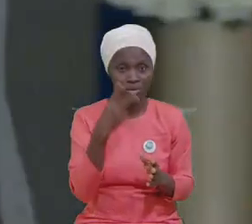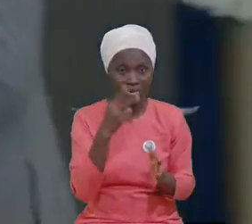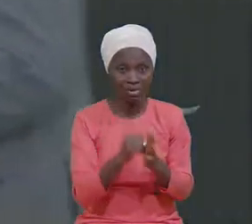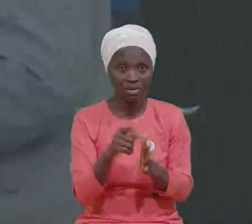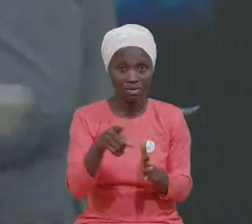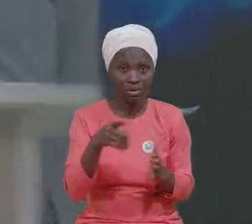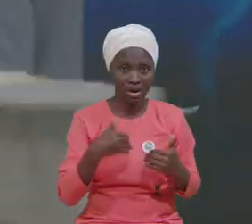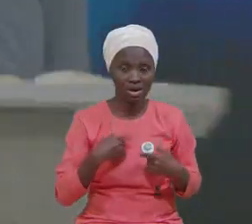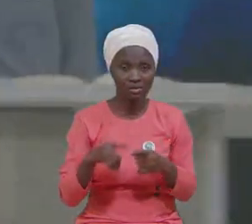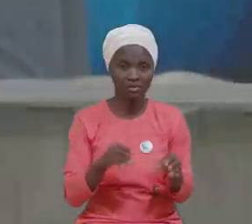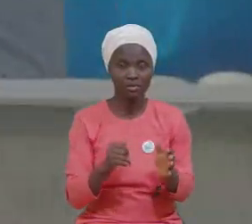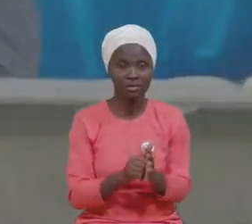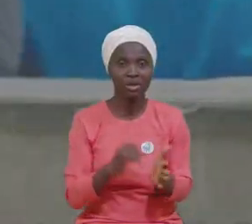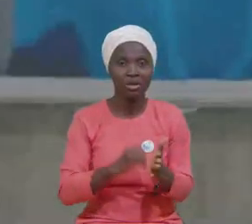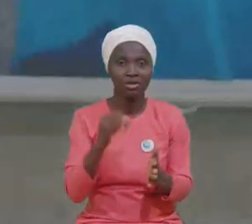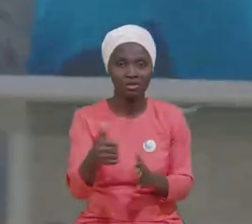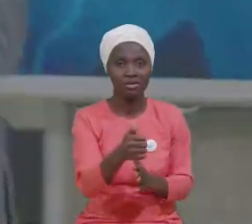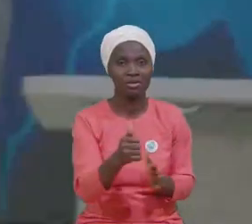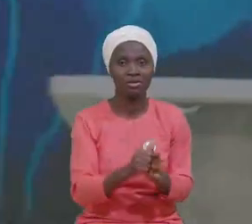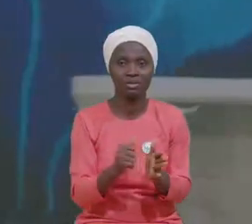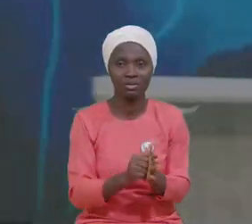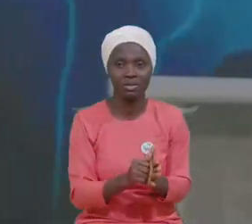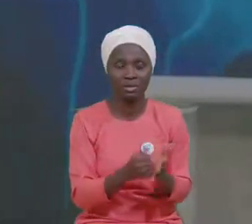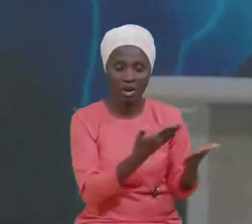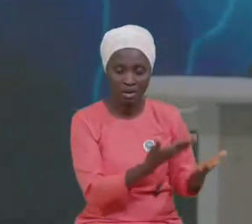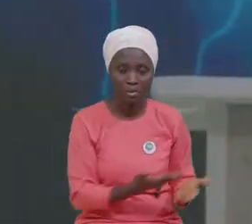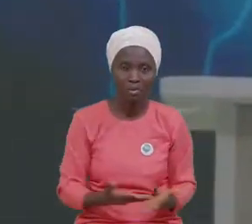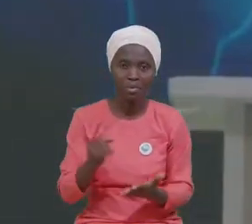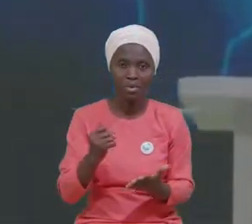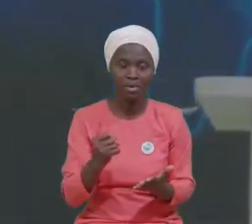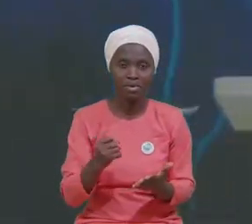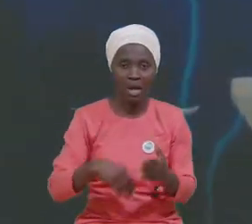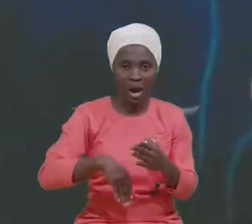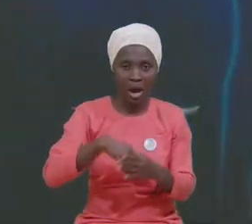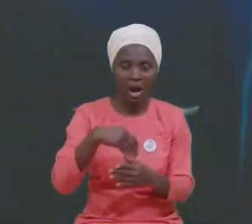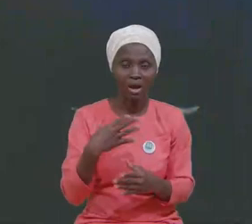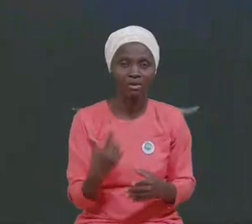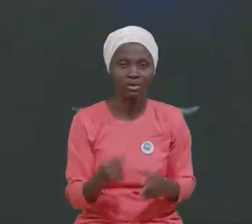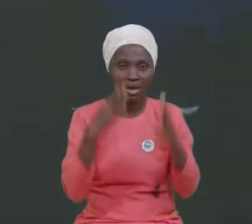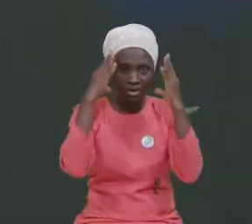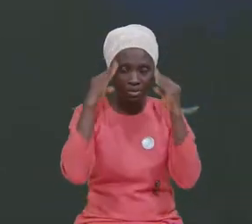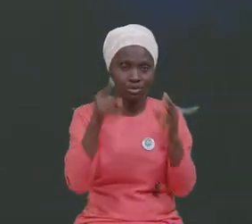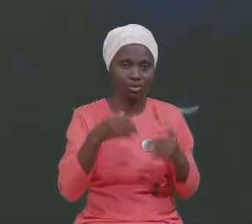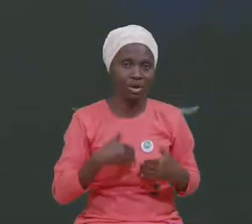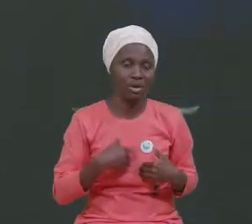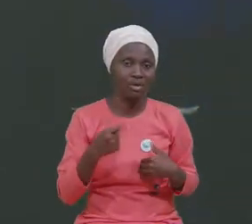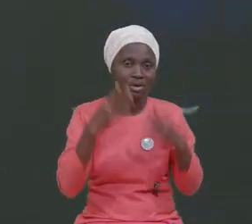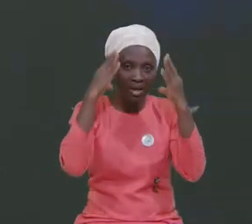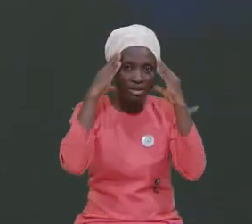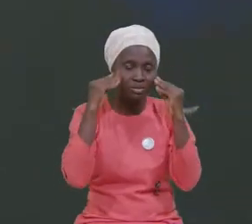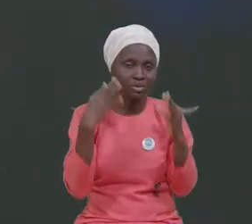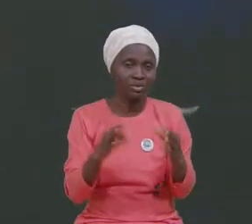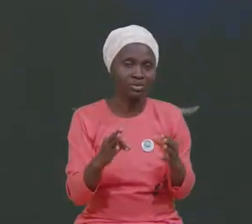faire. C'est vous-même qui devez faire l'expérience, que vous, démontrer l'expérience du salut que